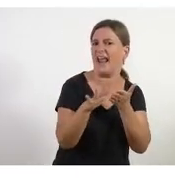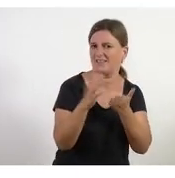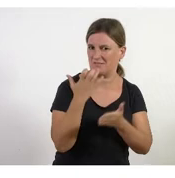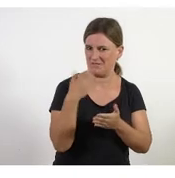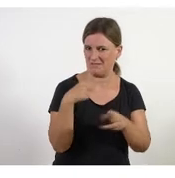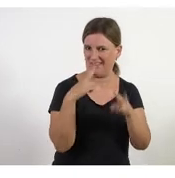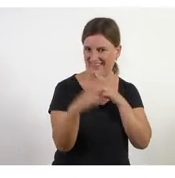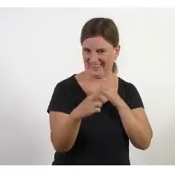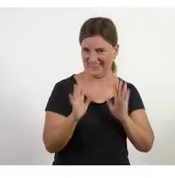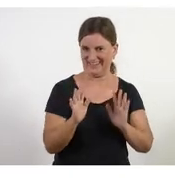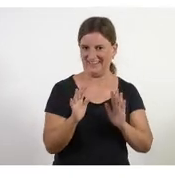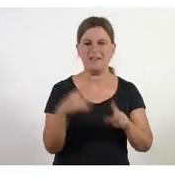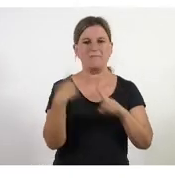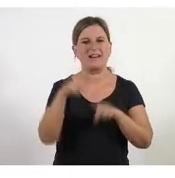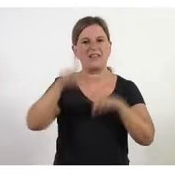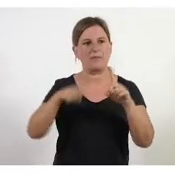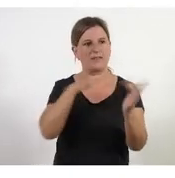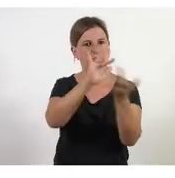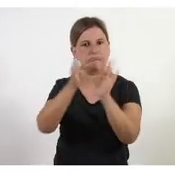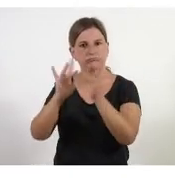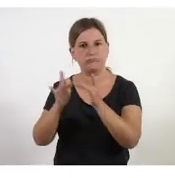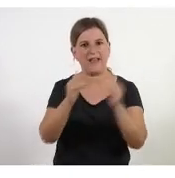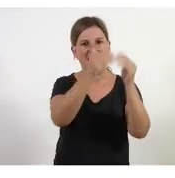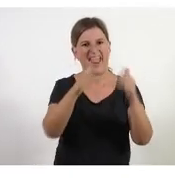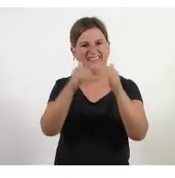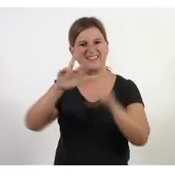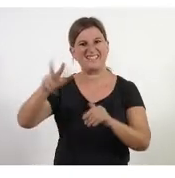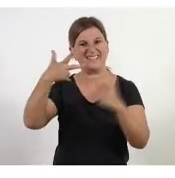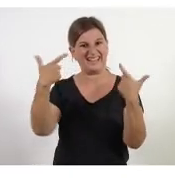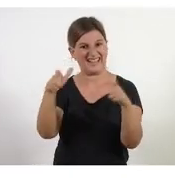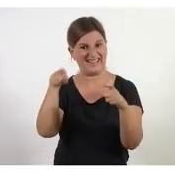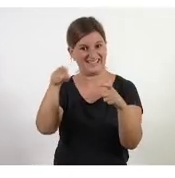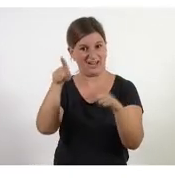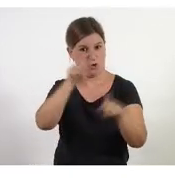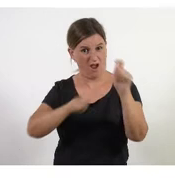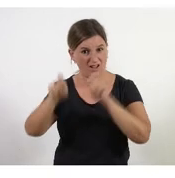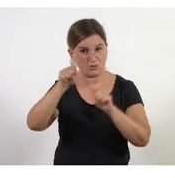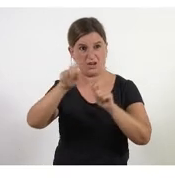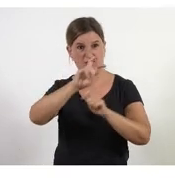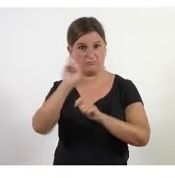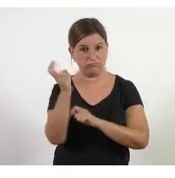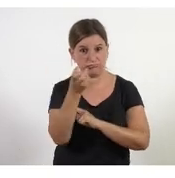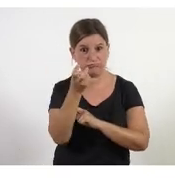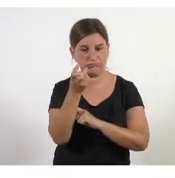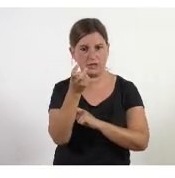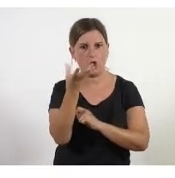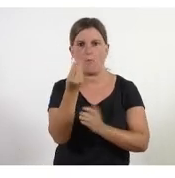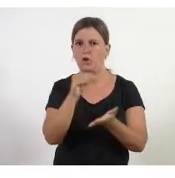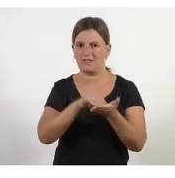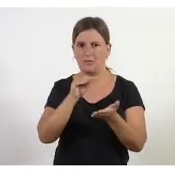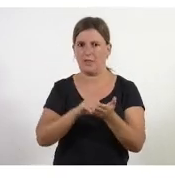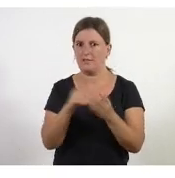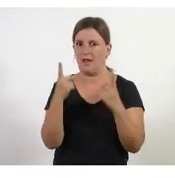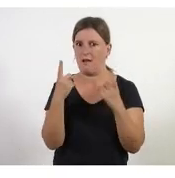quan parlem amb entitats, en el tercer sector, doncs és un dels punts que moltes vegades és una necessitat i